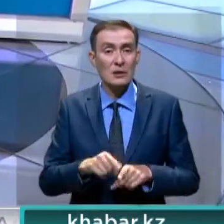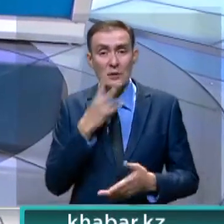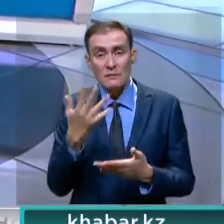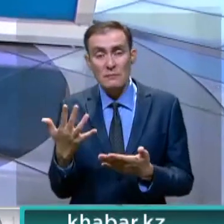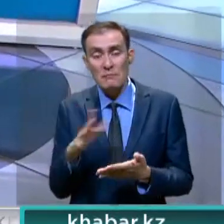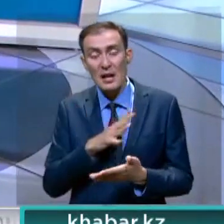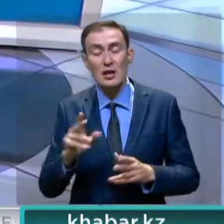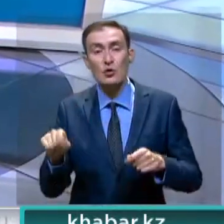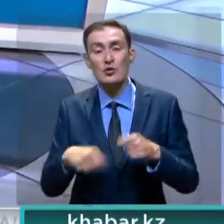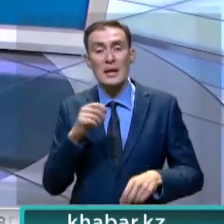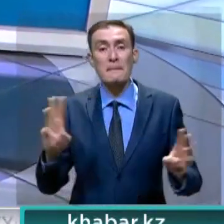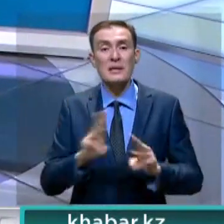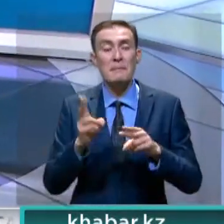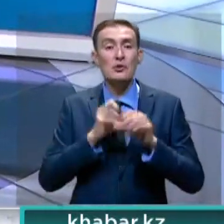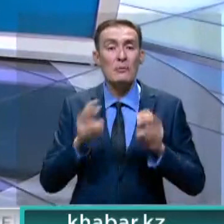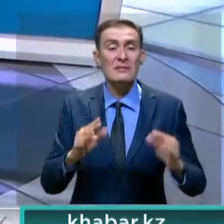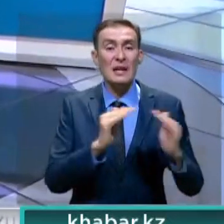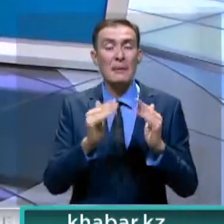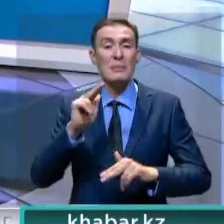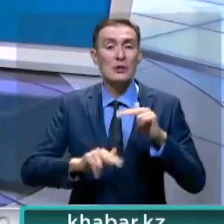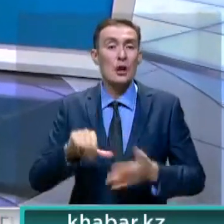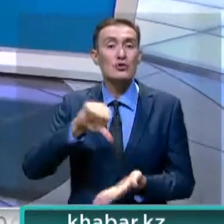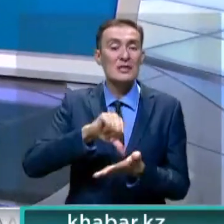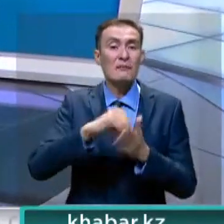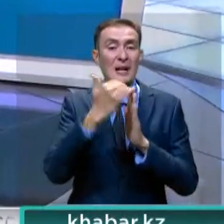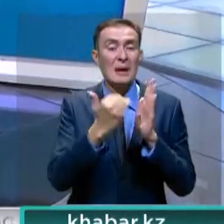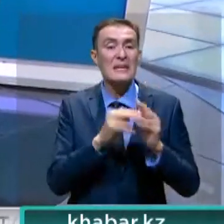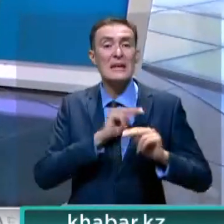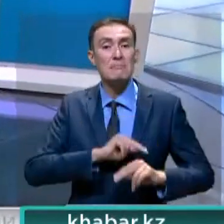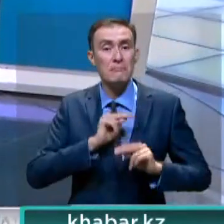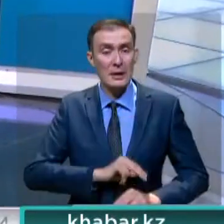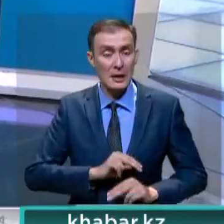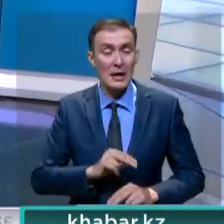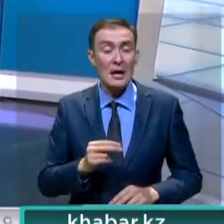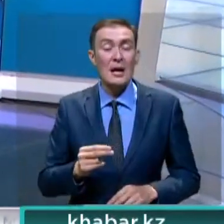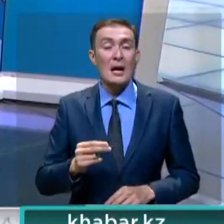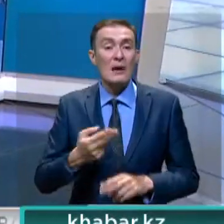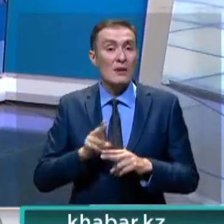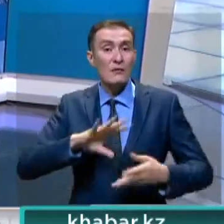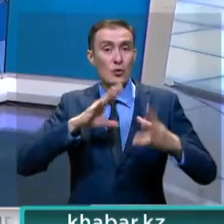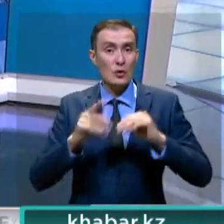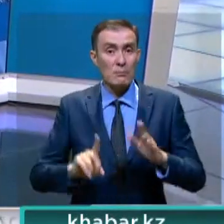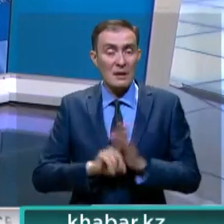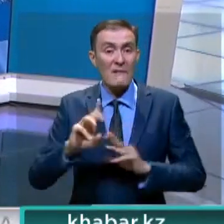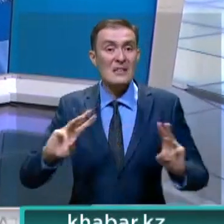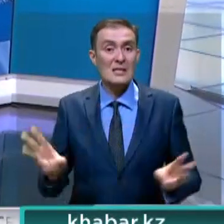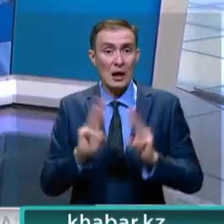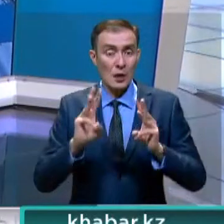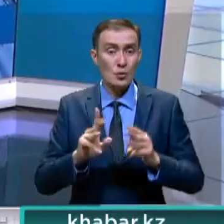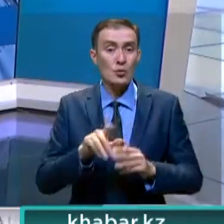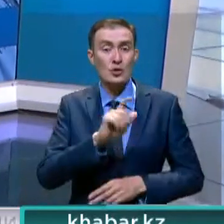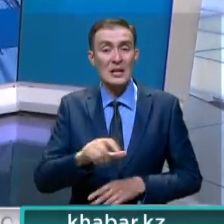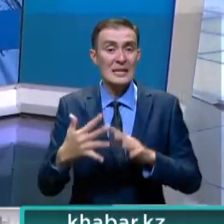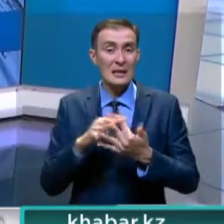нашли нарушения пожарной безопасности в домах, построенных для участников программы «Еңбек». На днях это привело к возгоранию.